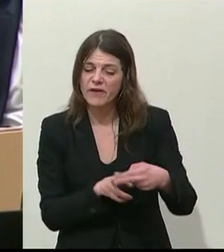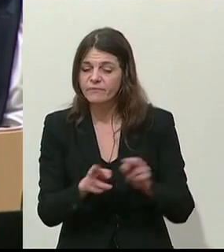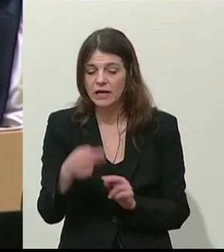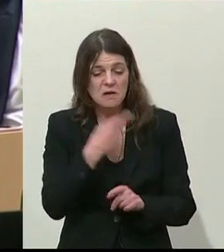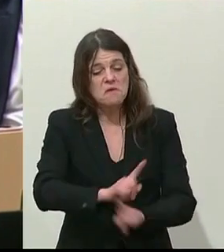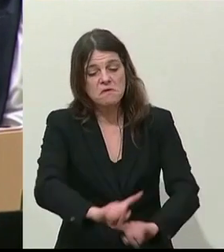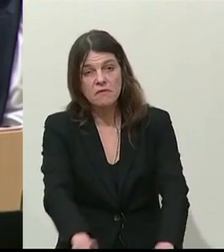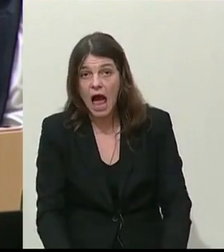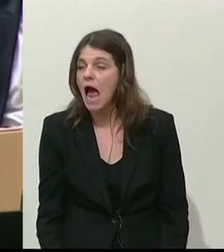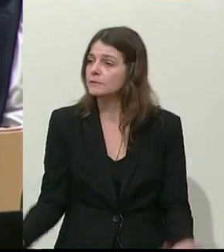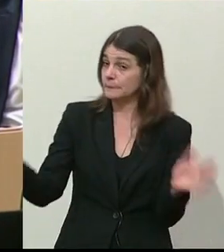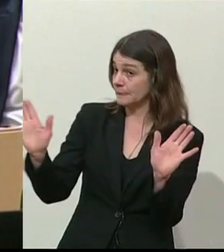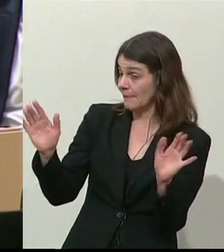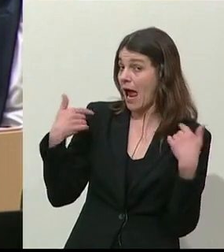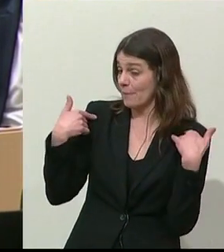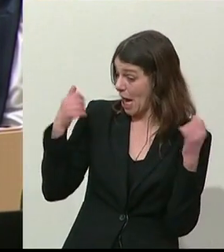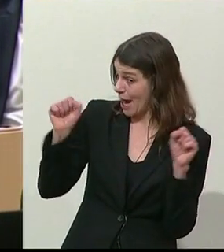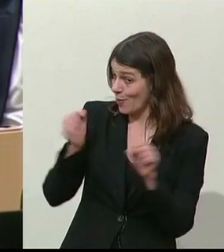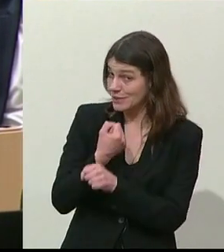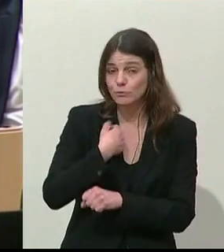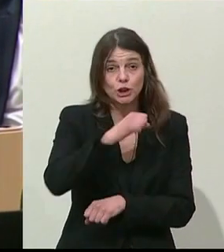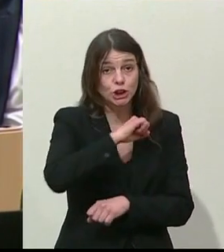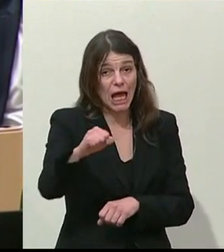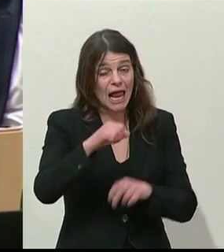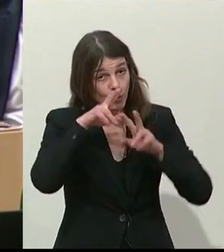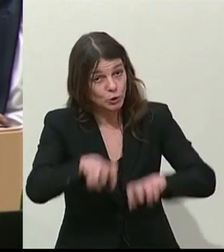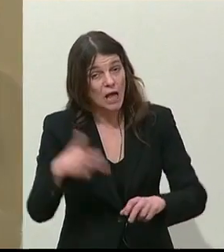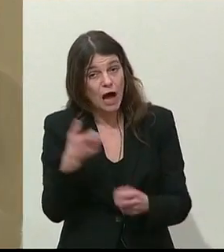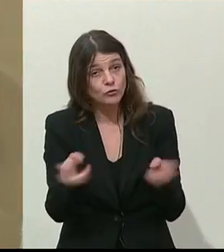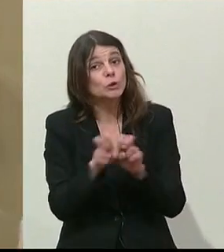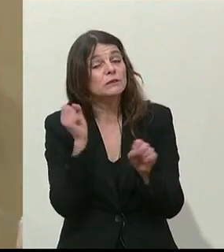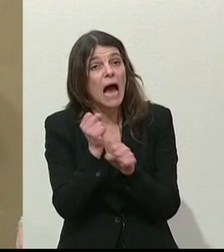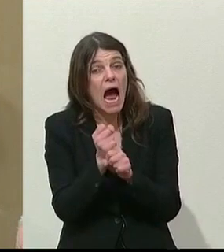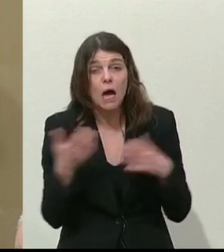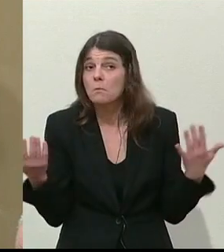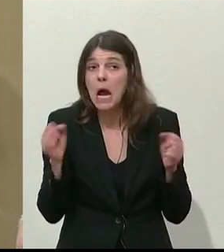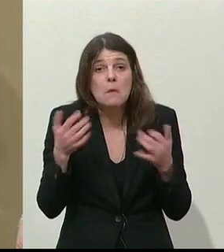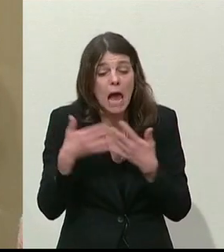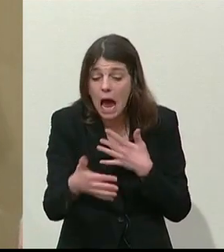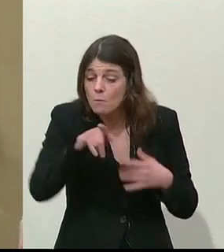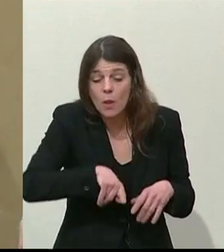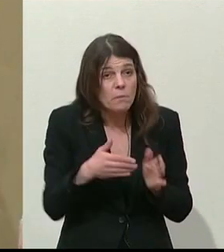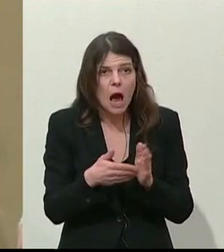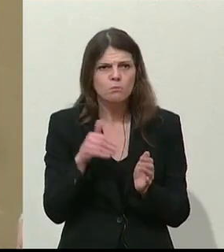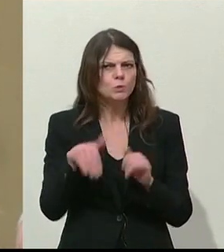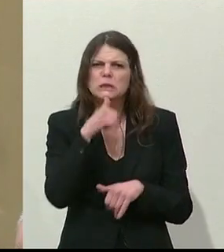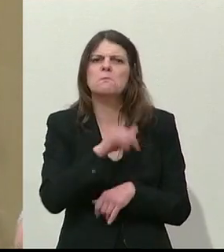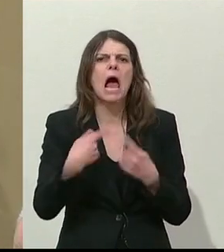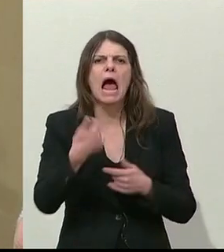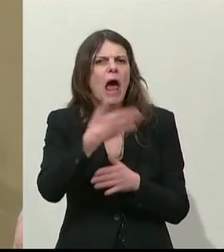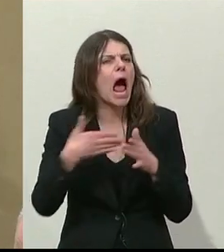aber es hindert uns ja nichts daran, dass wir einen schnellen Untersuchungsausschuss zur Kasak machen. Ja, der kann ja nur ein paar Monate dauern, muss ja nicht immer alles 1,5 Jahre dauern.